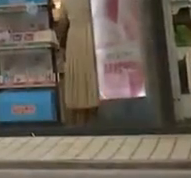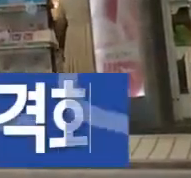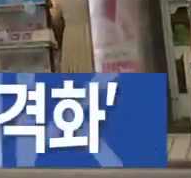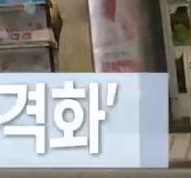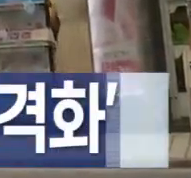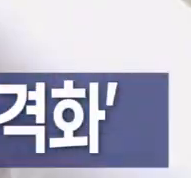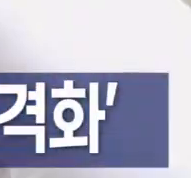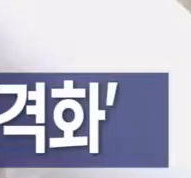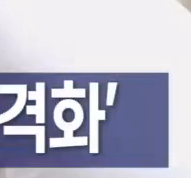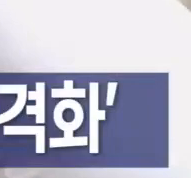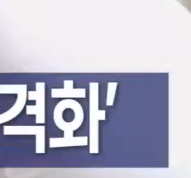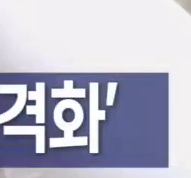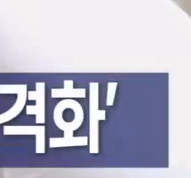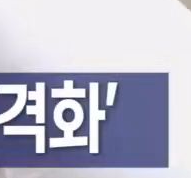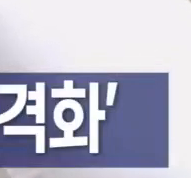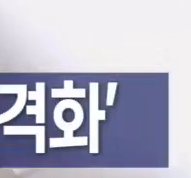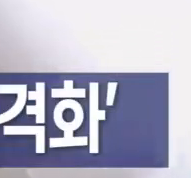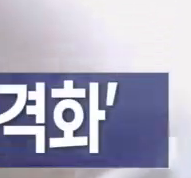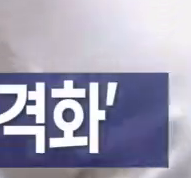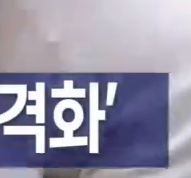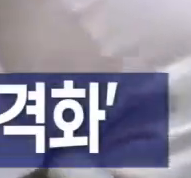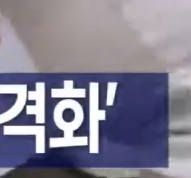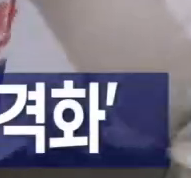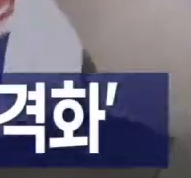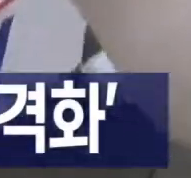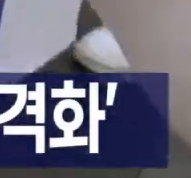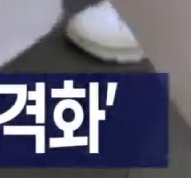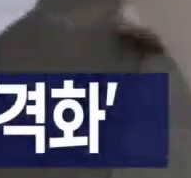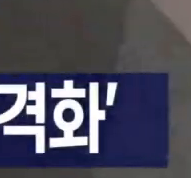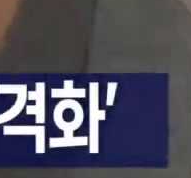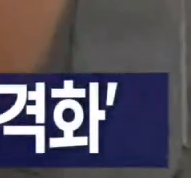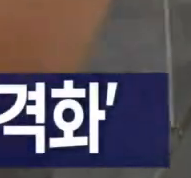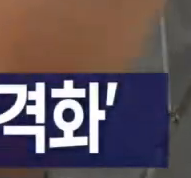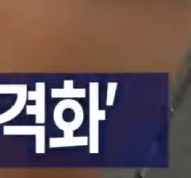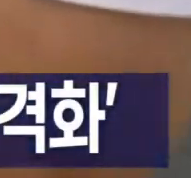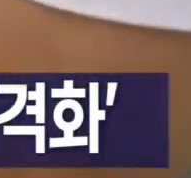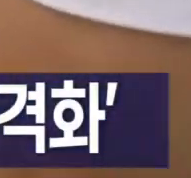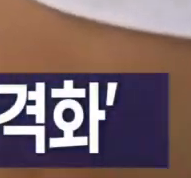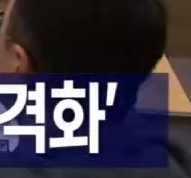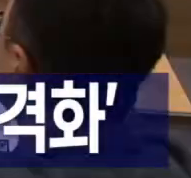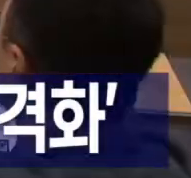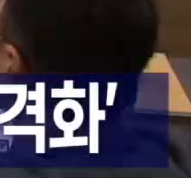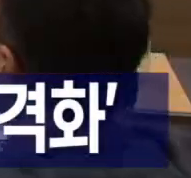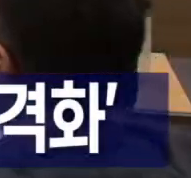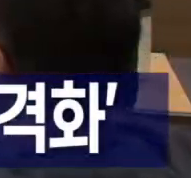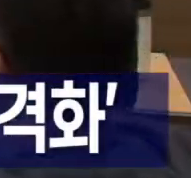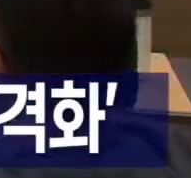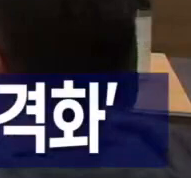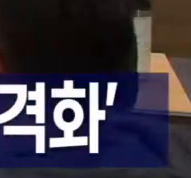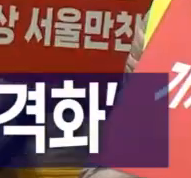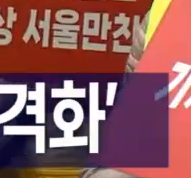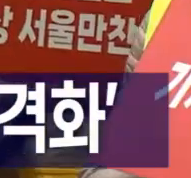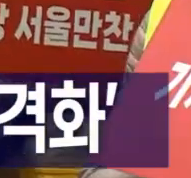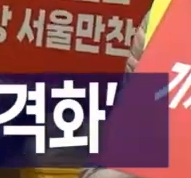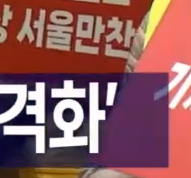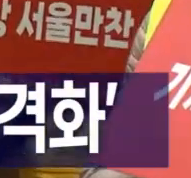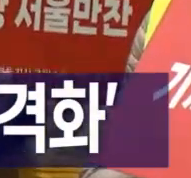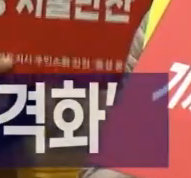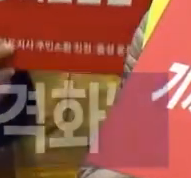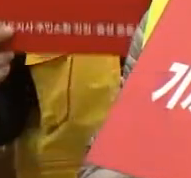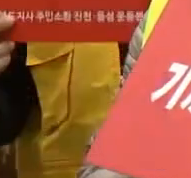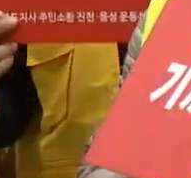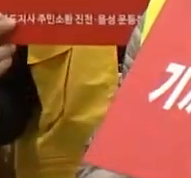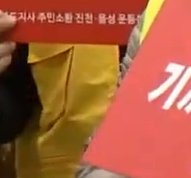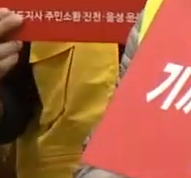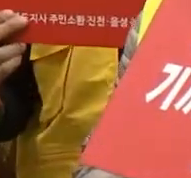김영환 충북지사에 대한 주민 소환에 5만 명 정도가 동참한 것으로 나타났습니다. 경찰 고발도 잇따르면서 갈등도 커지고